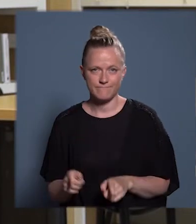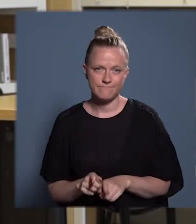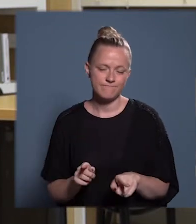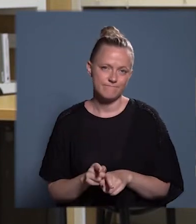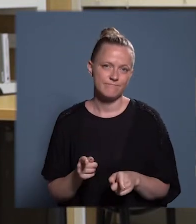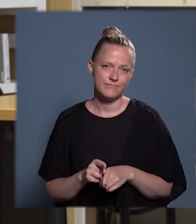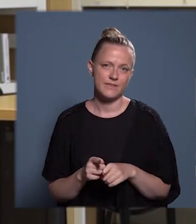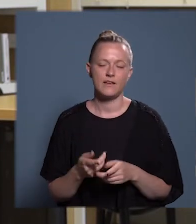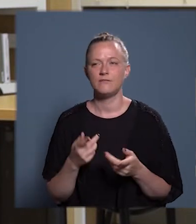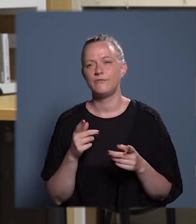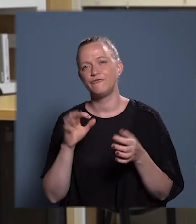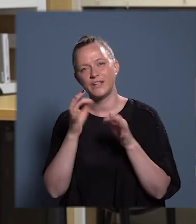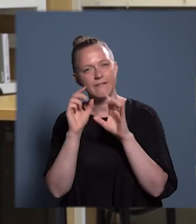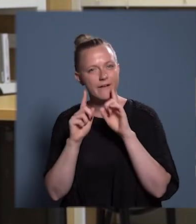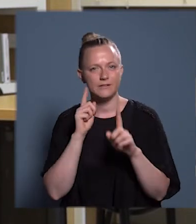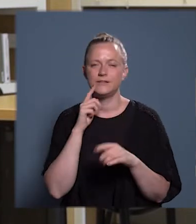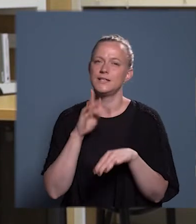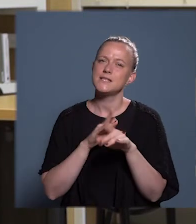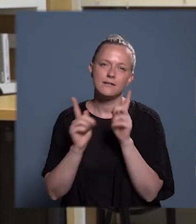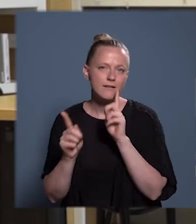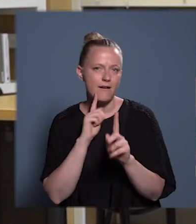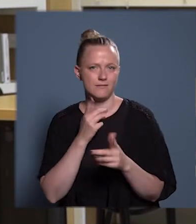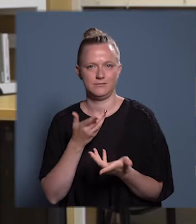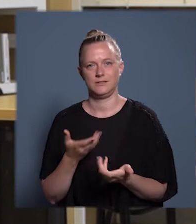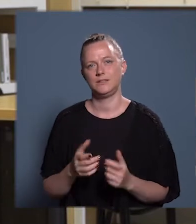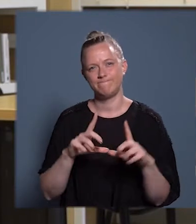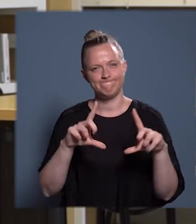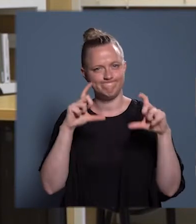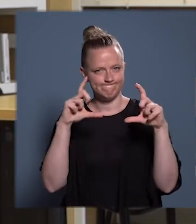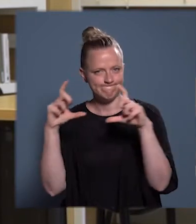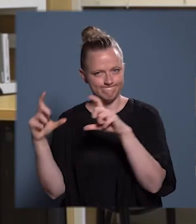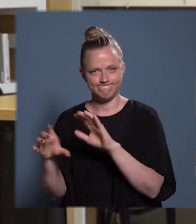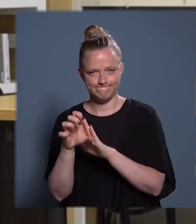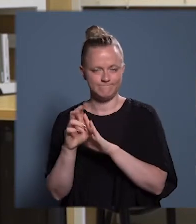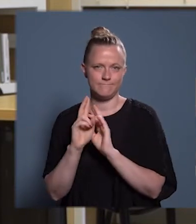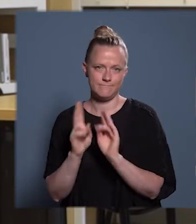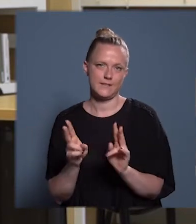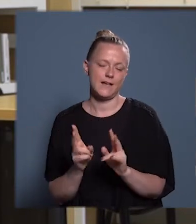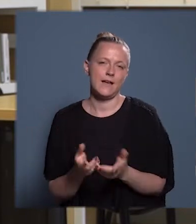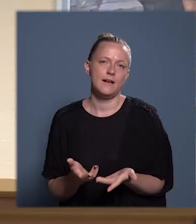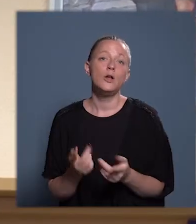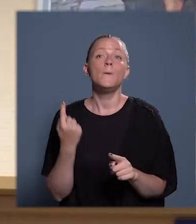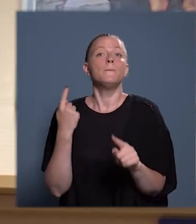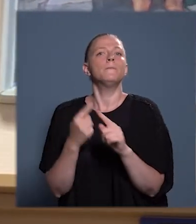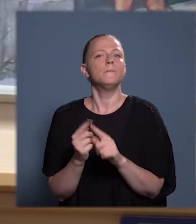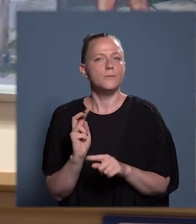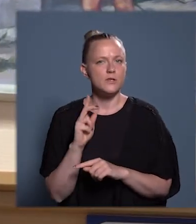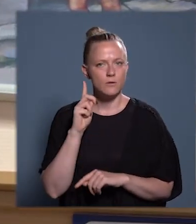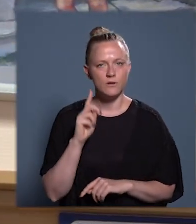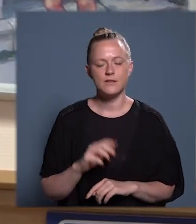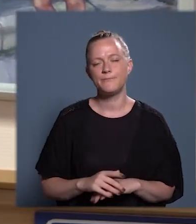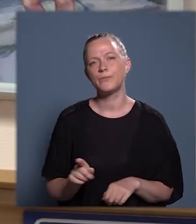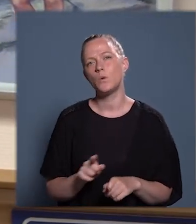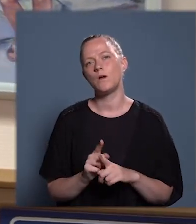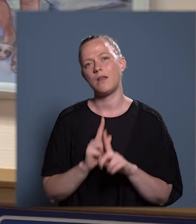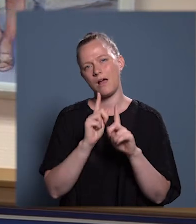játék, vagy szín játék, és meg kell. És meg az, hogy olyan állapotban